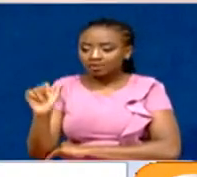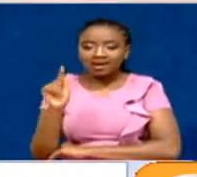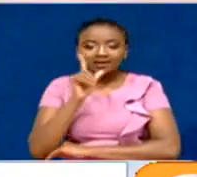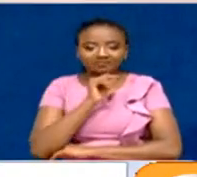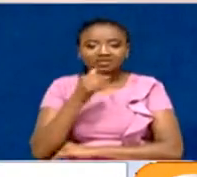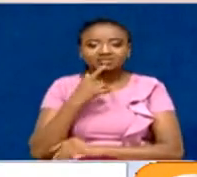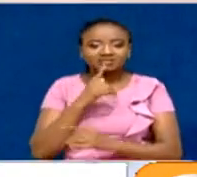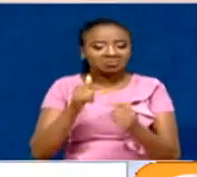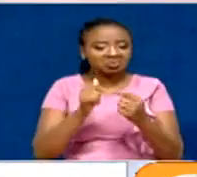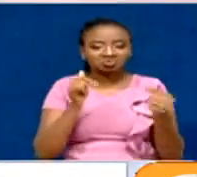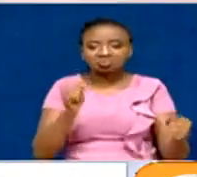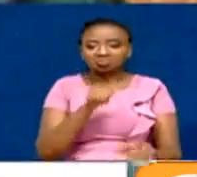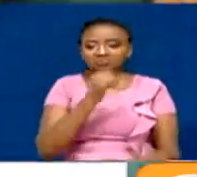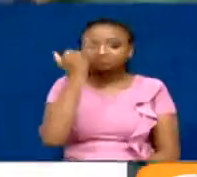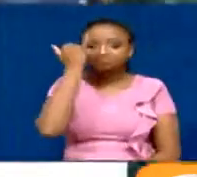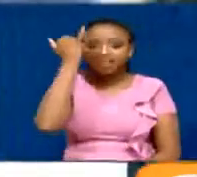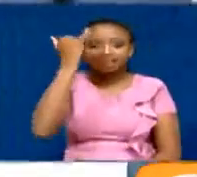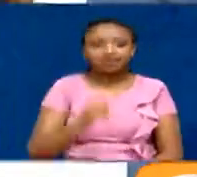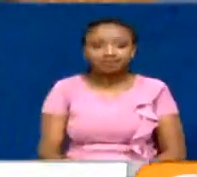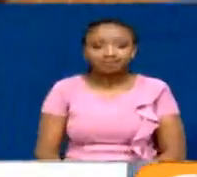wakijitokeza kupinga mageuzi hayo.